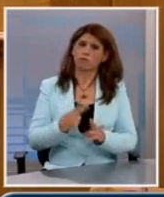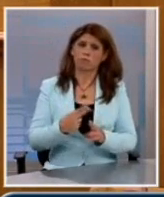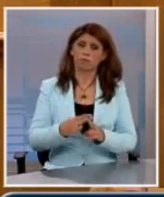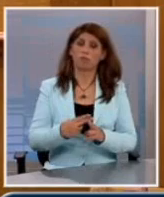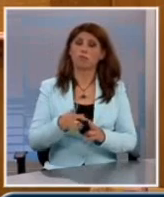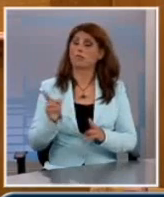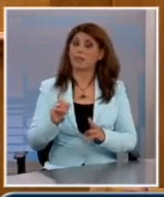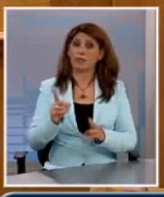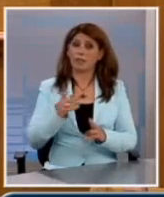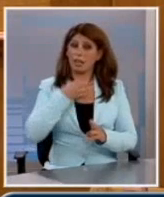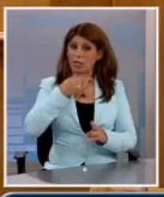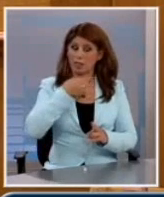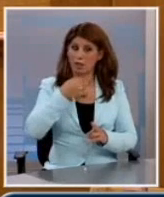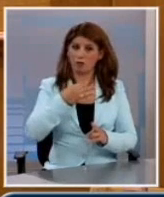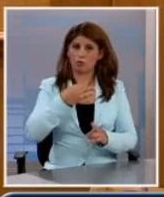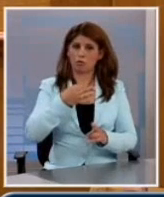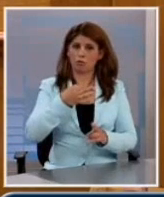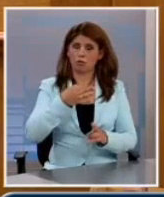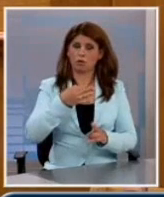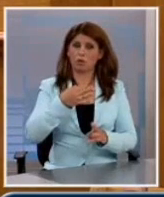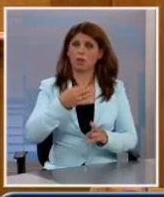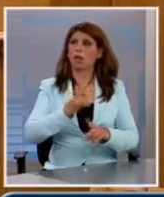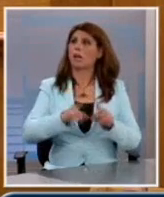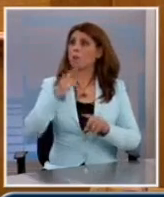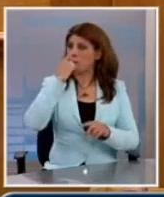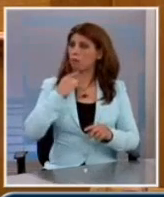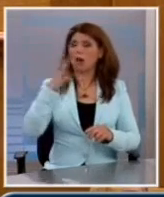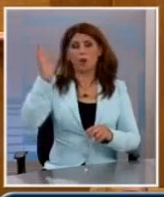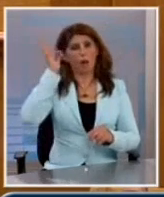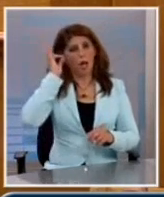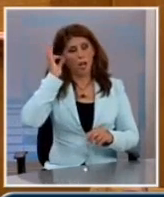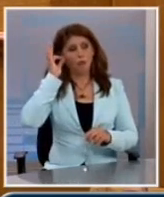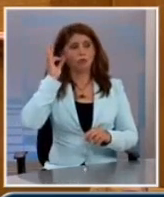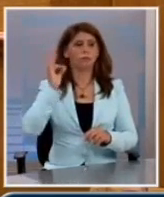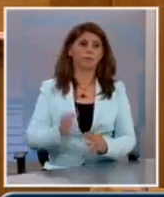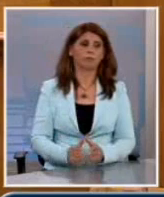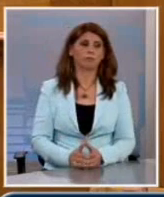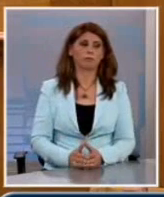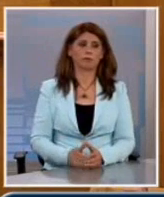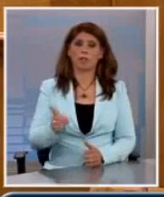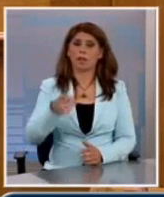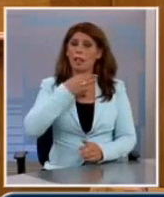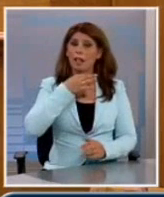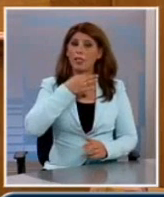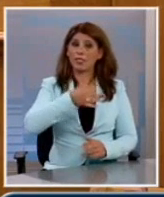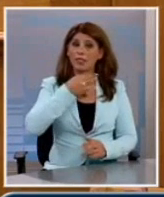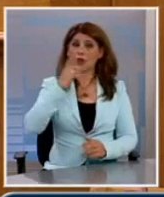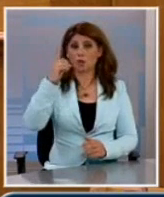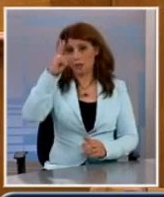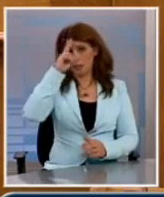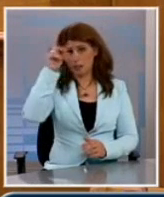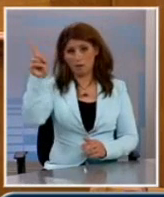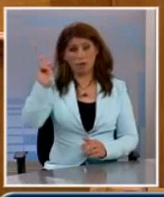Διότι δεν είναι δήλωση κάποιου Πορτογάλου, Γάλλου, είναι μια δήλωση ενός Γερμανού και